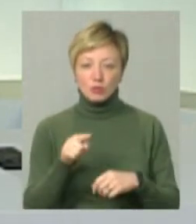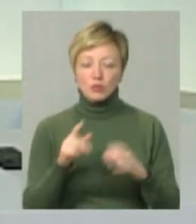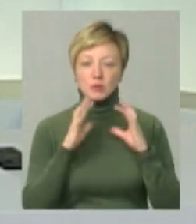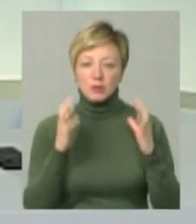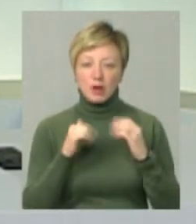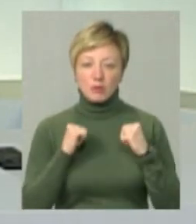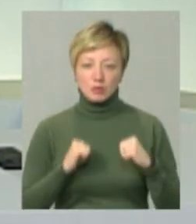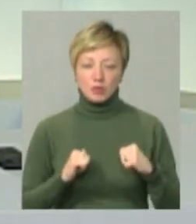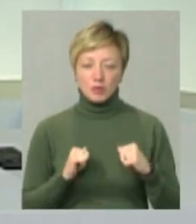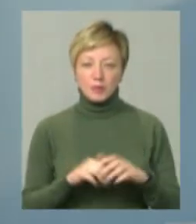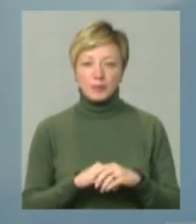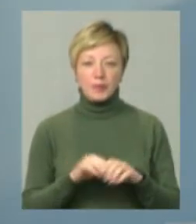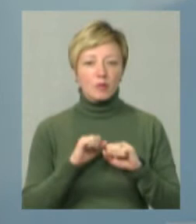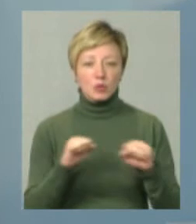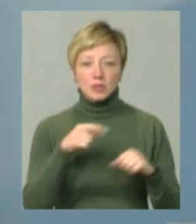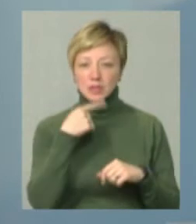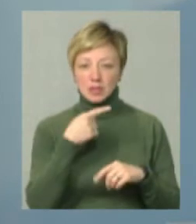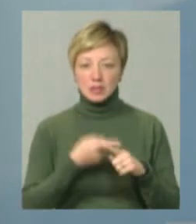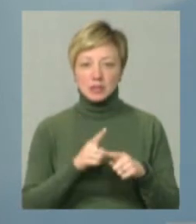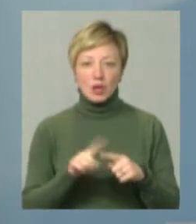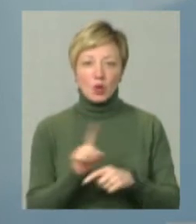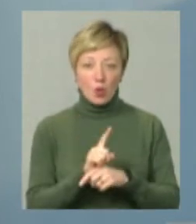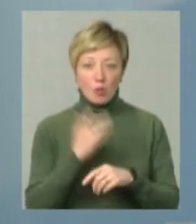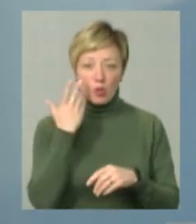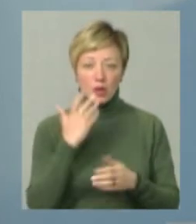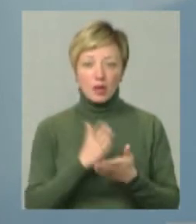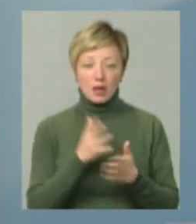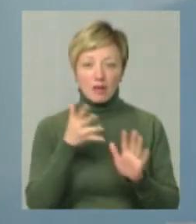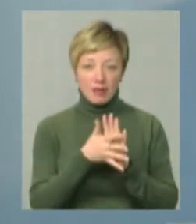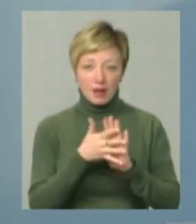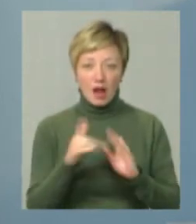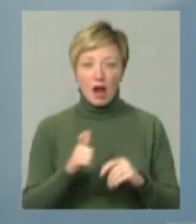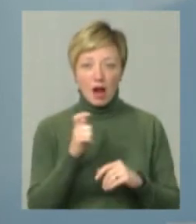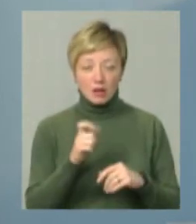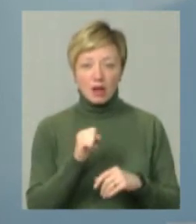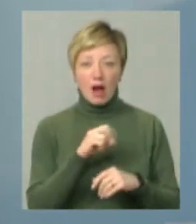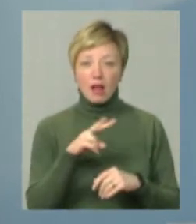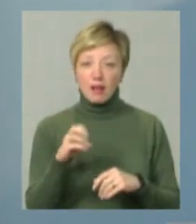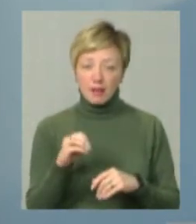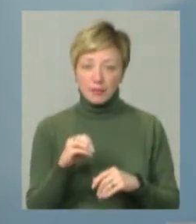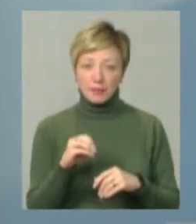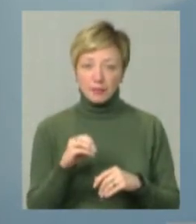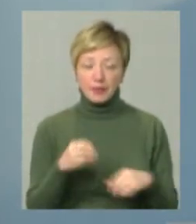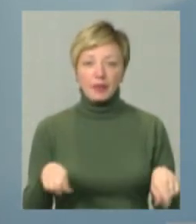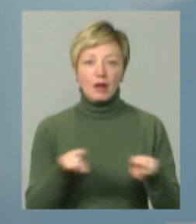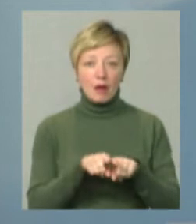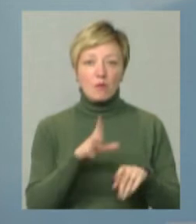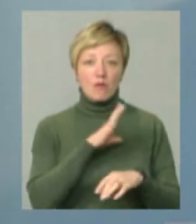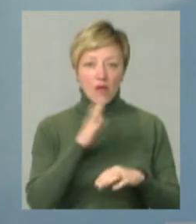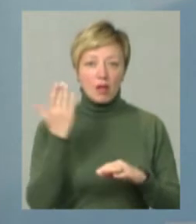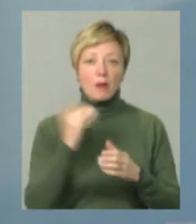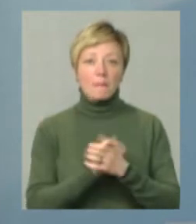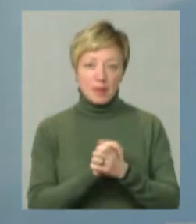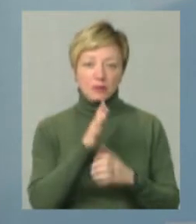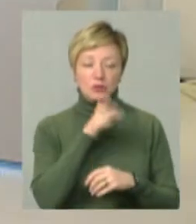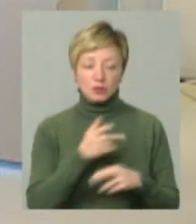ми зберігаємо спокій. Не можна сказати, що це норма, коли є витік газу, але таке бувало і